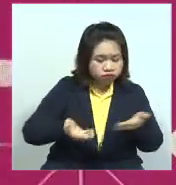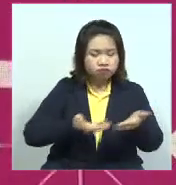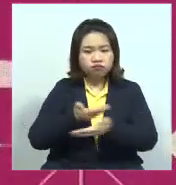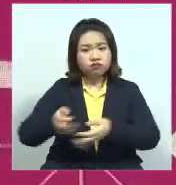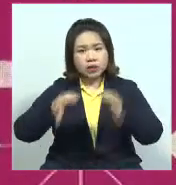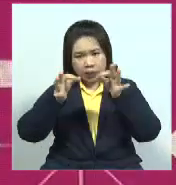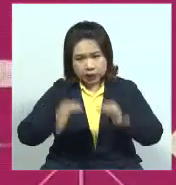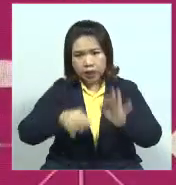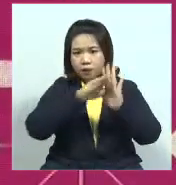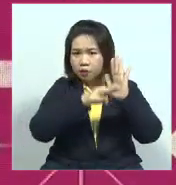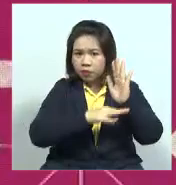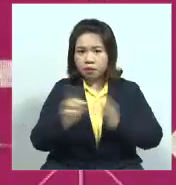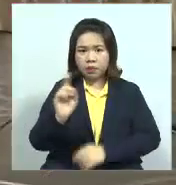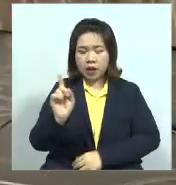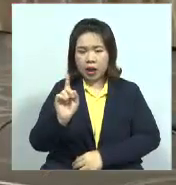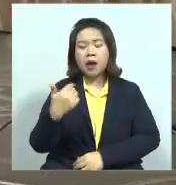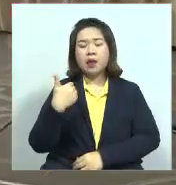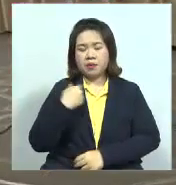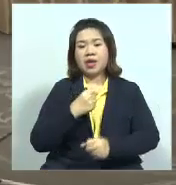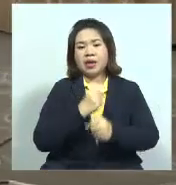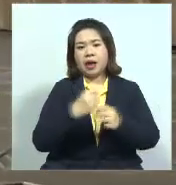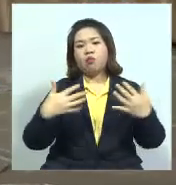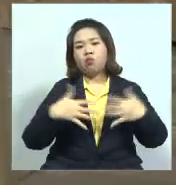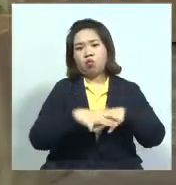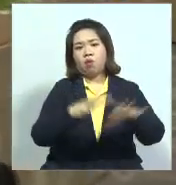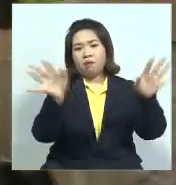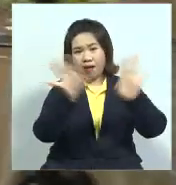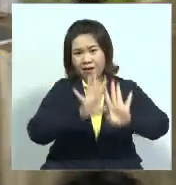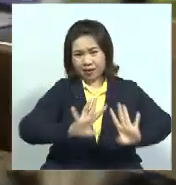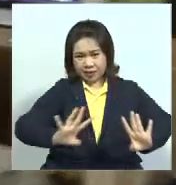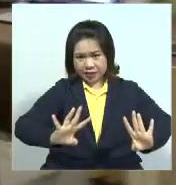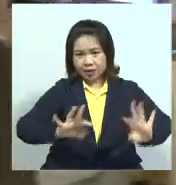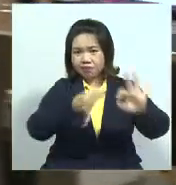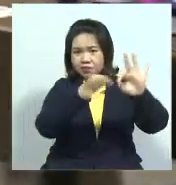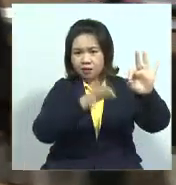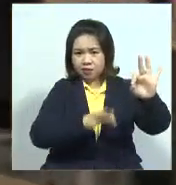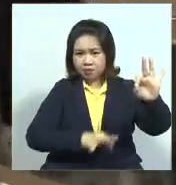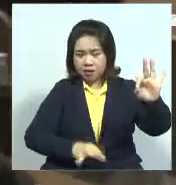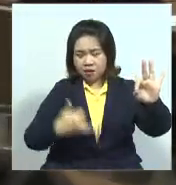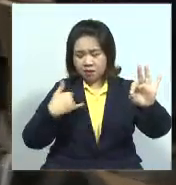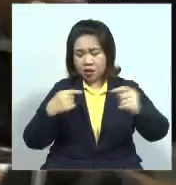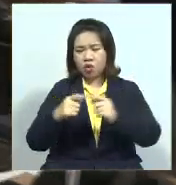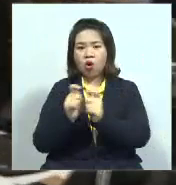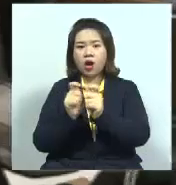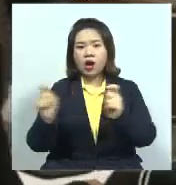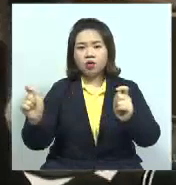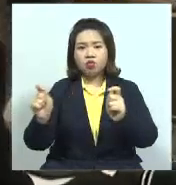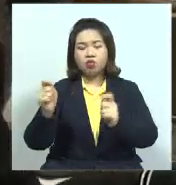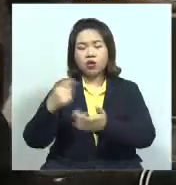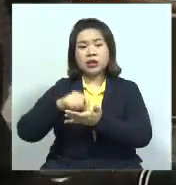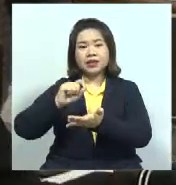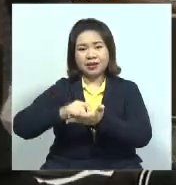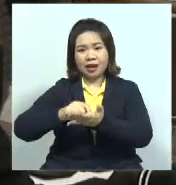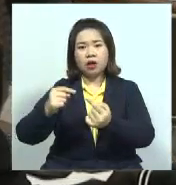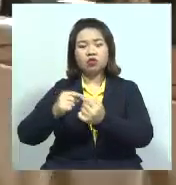มที่สำคัญอย่างเช่นร่างแถลงการร่วมอาเซียนต่อที่ประชุมภาคีอนุสัญญาสหประชาชาติว่าด้ว